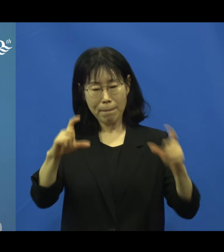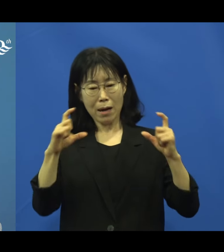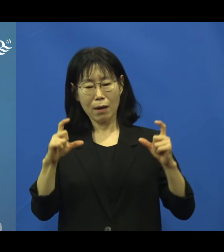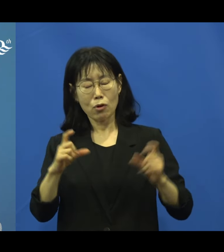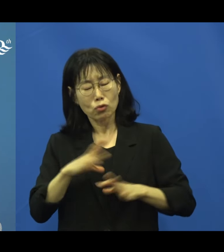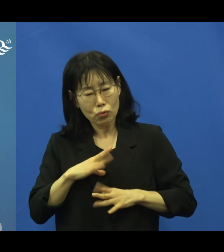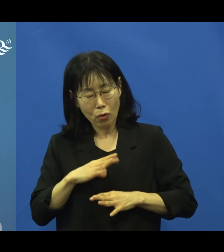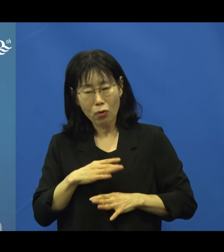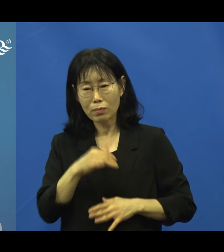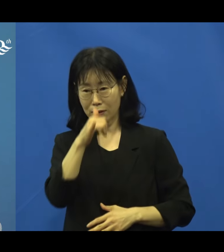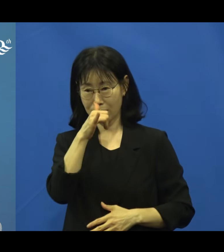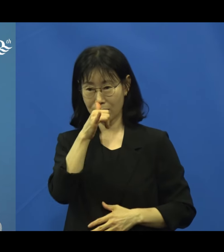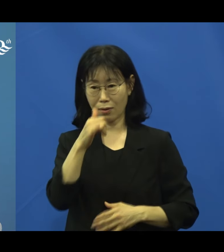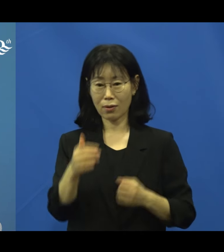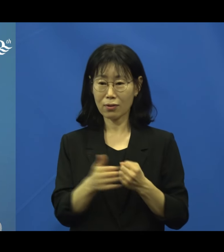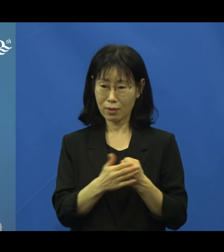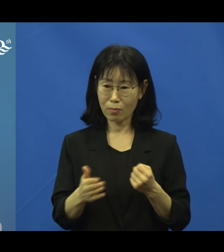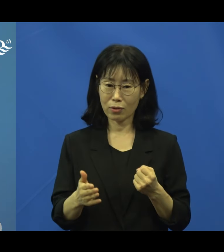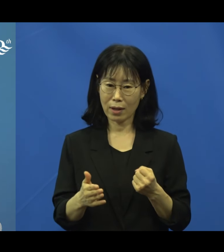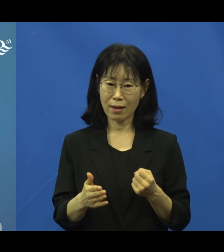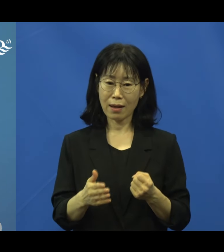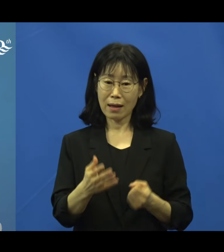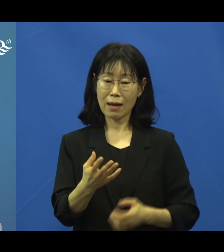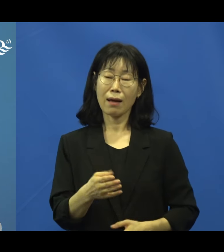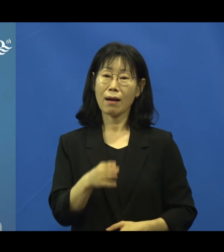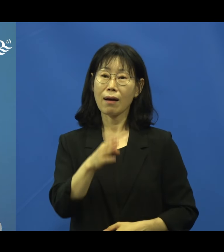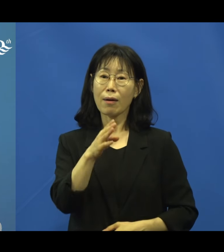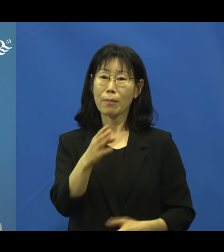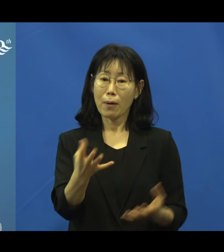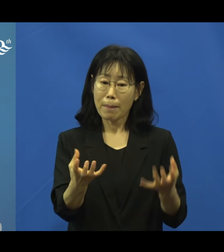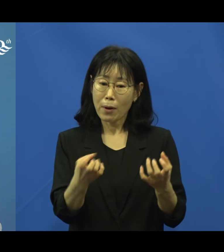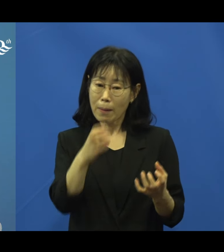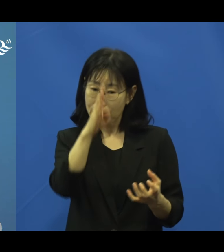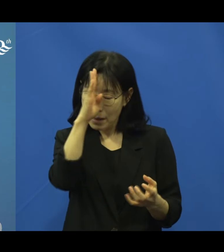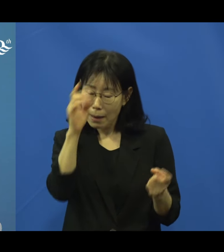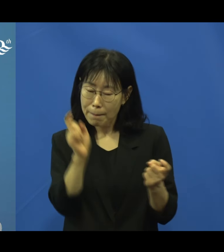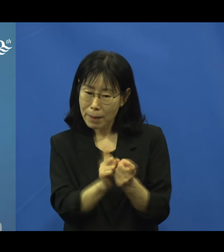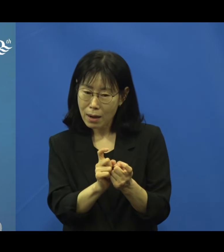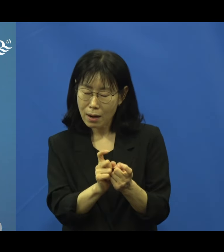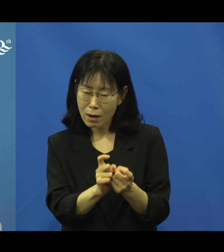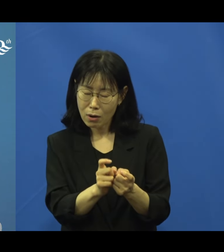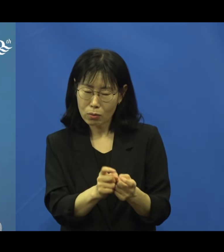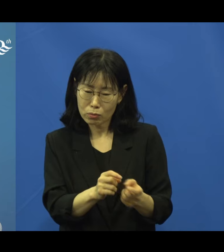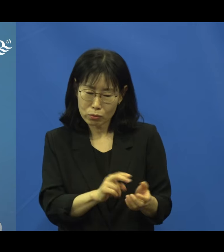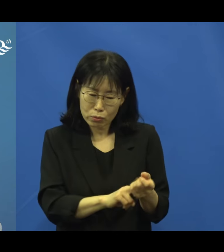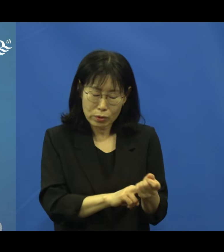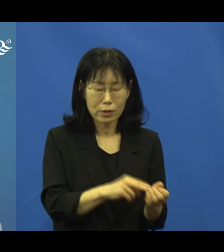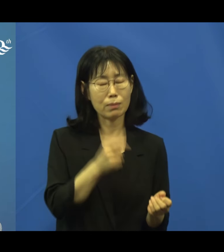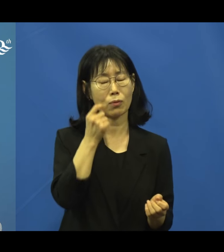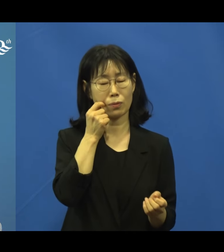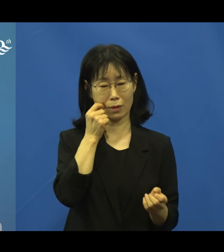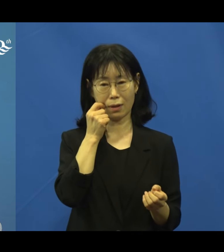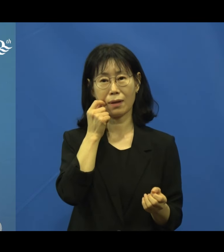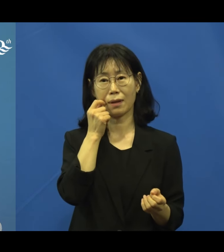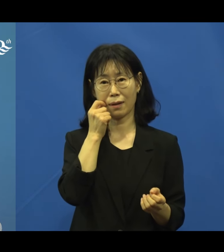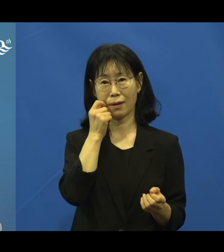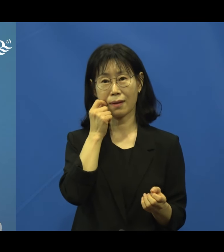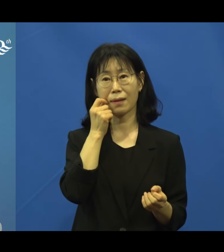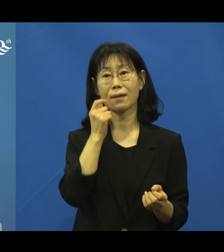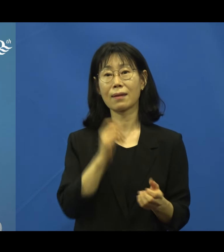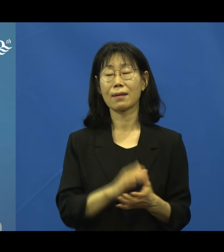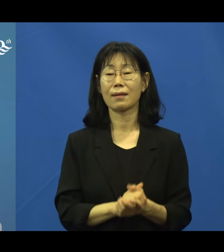나병에 걸린 이상 특혜를 받을 수가 없어. 더 이상 숨길 수도 없어. 해결책이 없어. 피상적인 접근으로는 문제를 해결할 수가